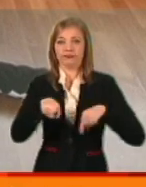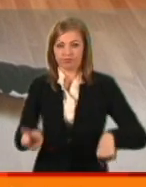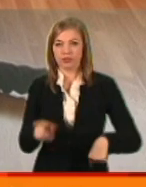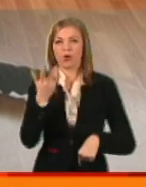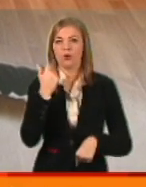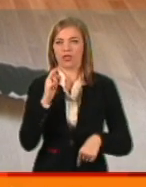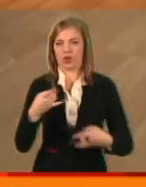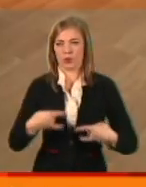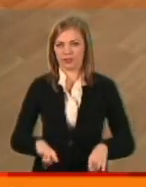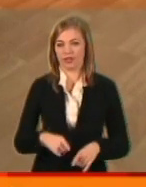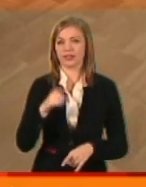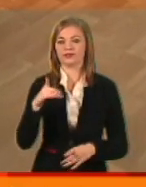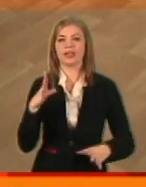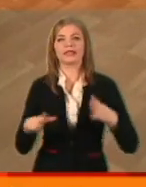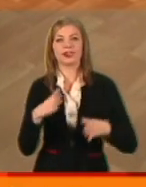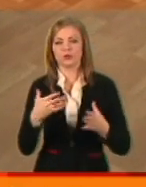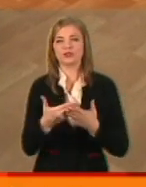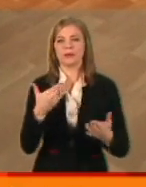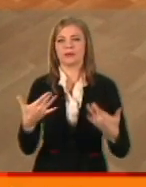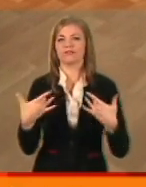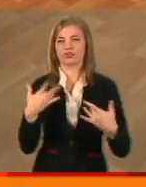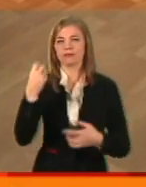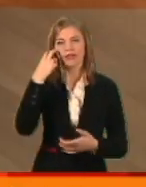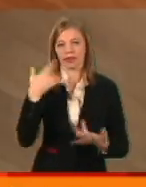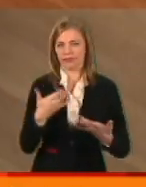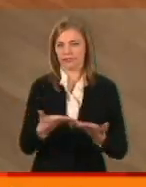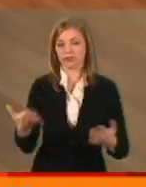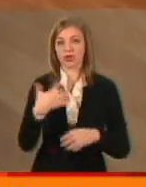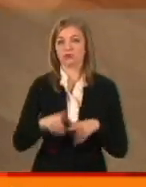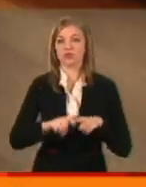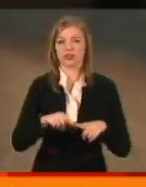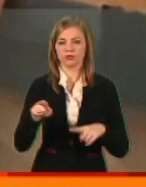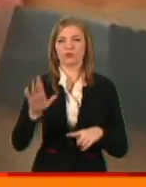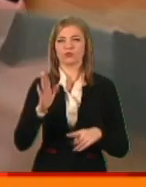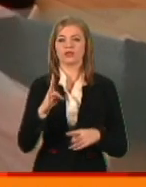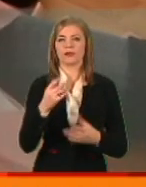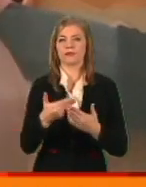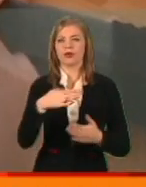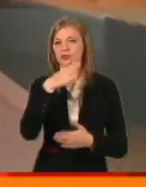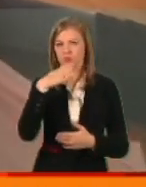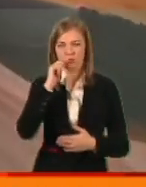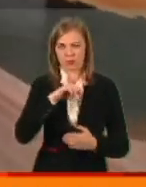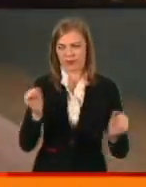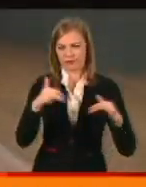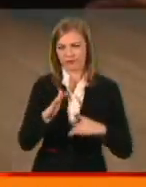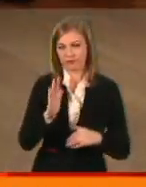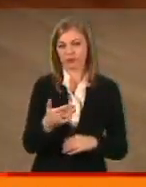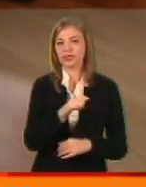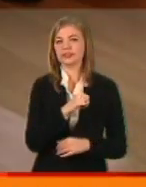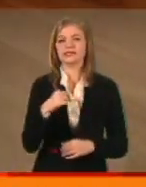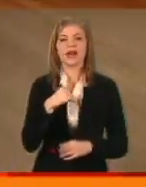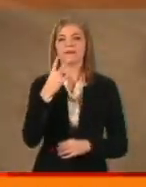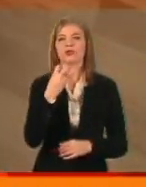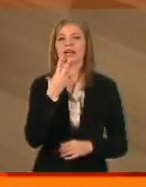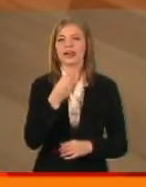как родилась. Балерина тренується перед виступом на київській сцені. Вже незабаром вона постане перед сотнями українців. Самый